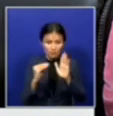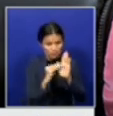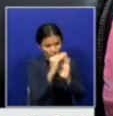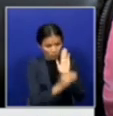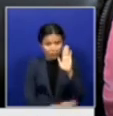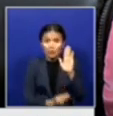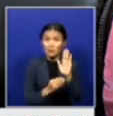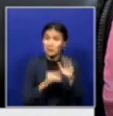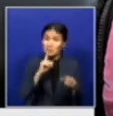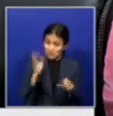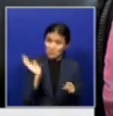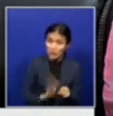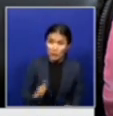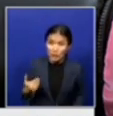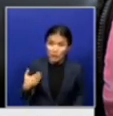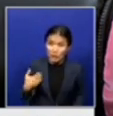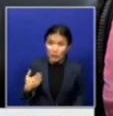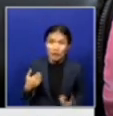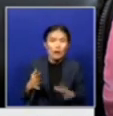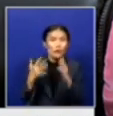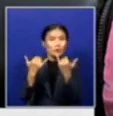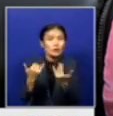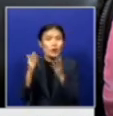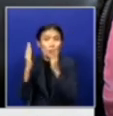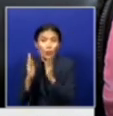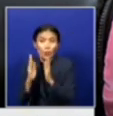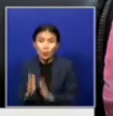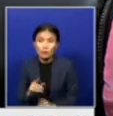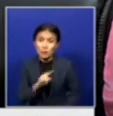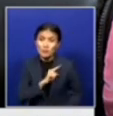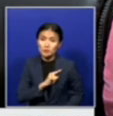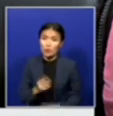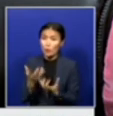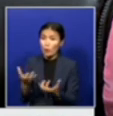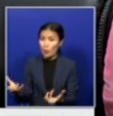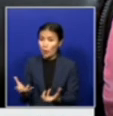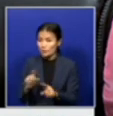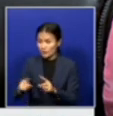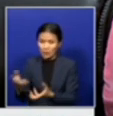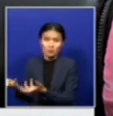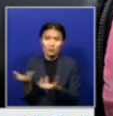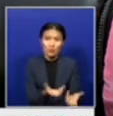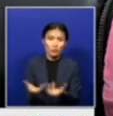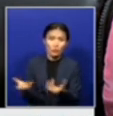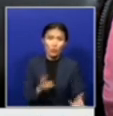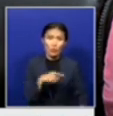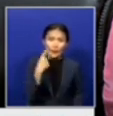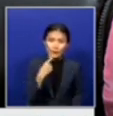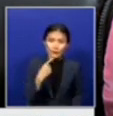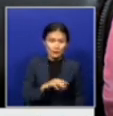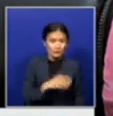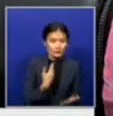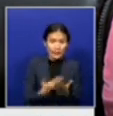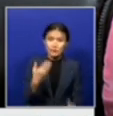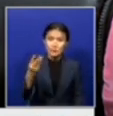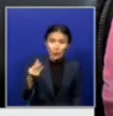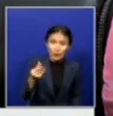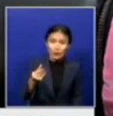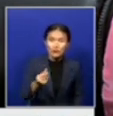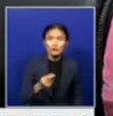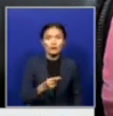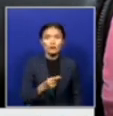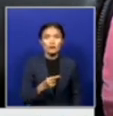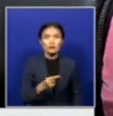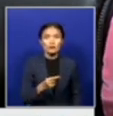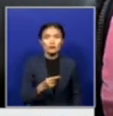ผู้ขนส่งสินค้าเกษตรมาที่ปั๊มใครจะเป็นคนกำหนดราคาสินค้าถ้าเกษตรกรและเจ้าของปั๊มเขาไม่ยอมรับรา